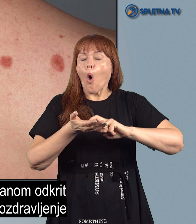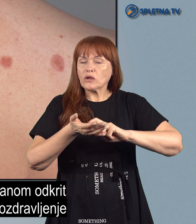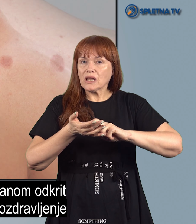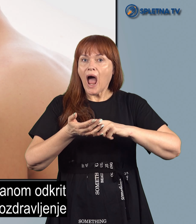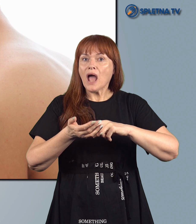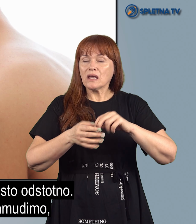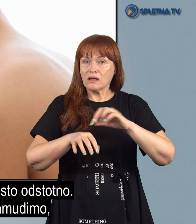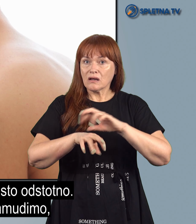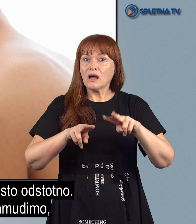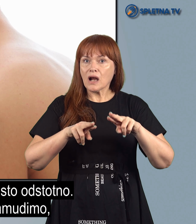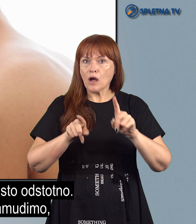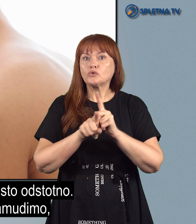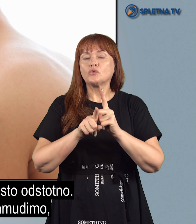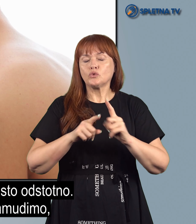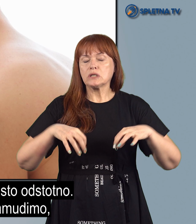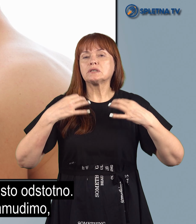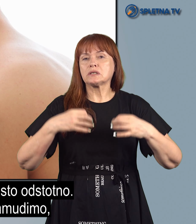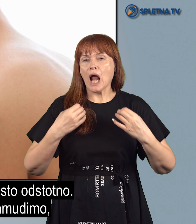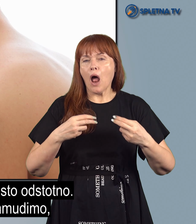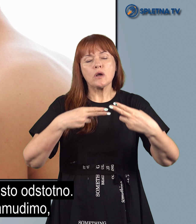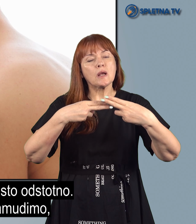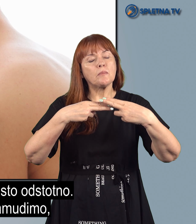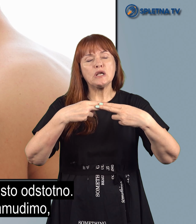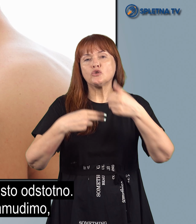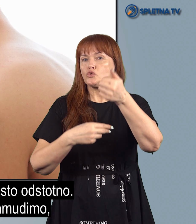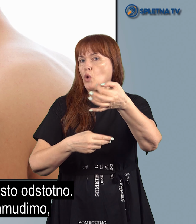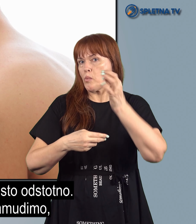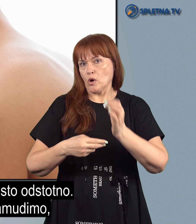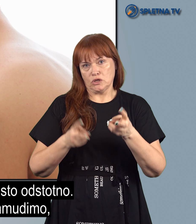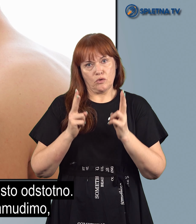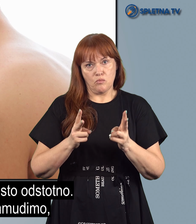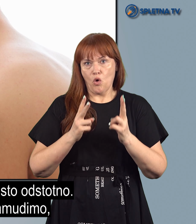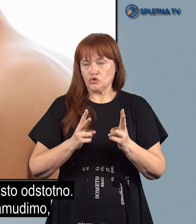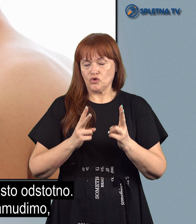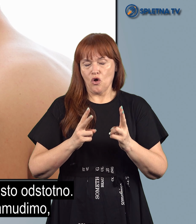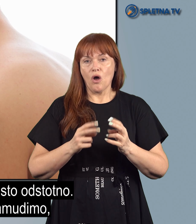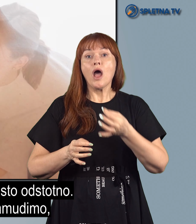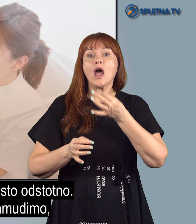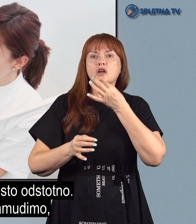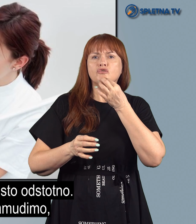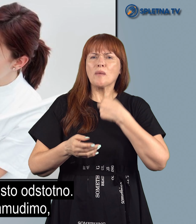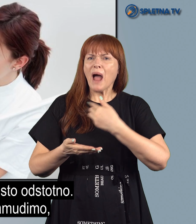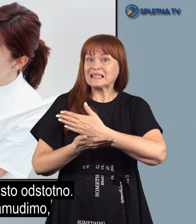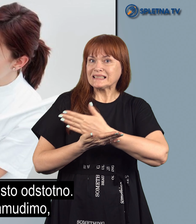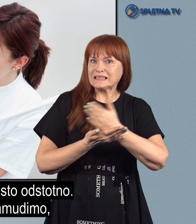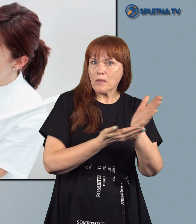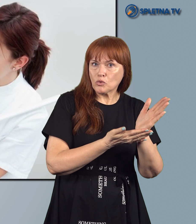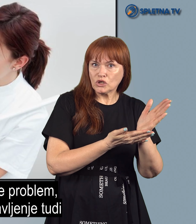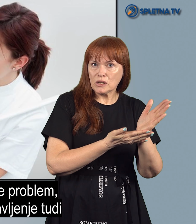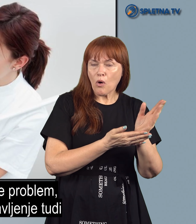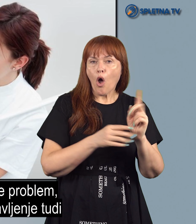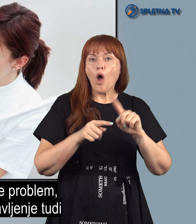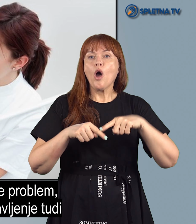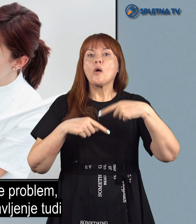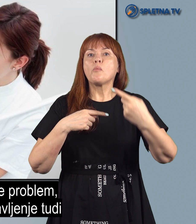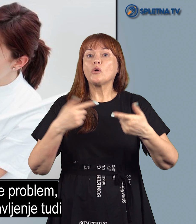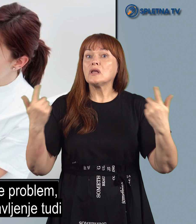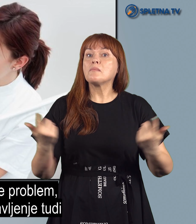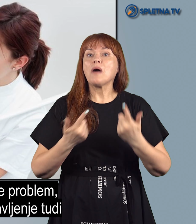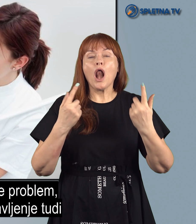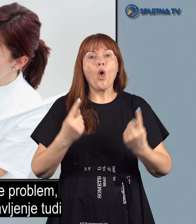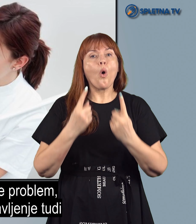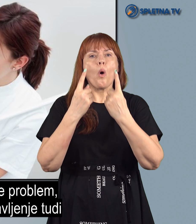tudi ozdravljenje, lahko rečem, zelo blizu 100%. Če pa ga zamudimo, potem